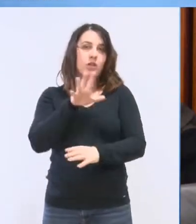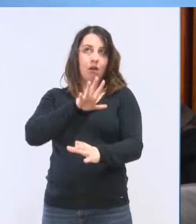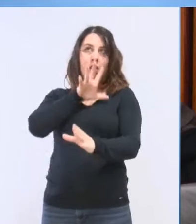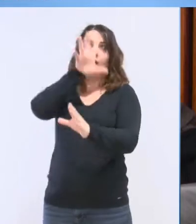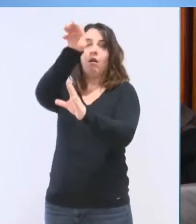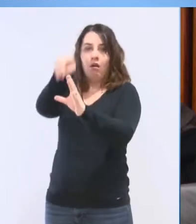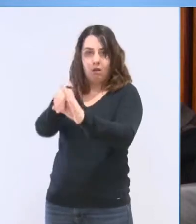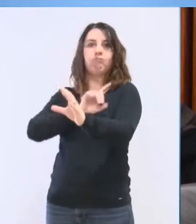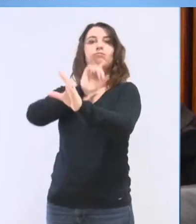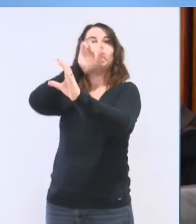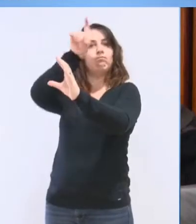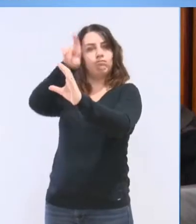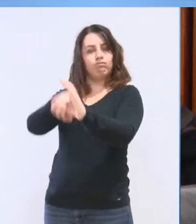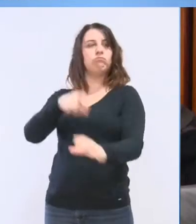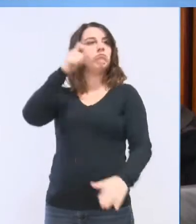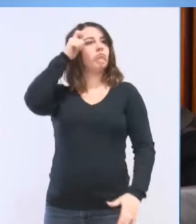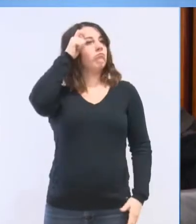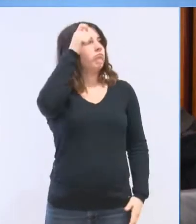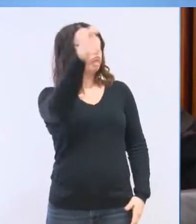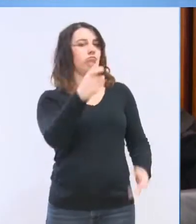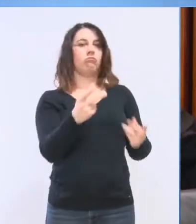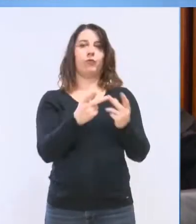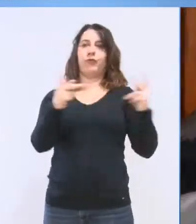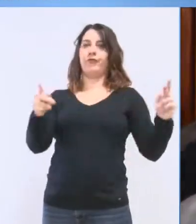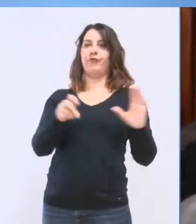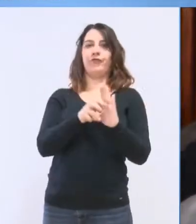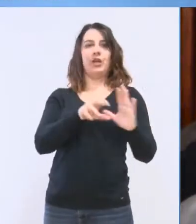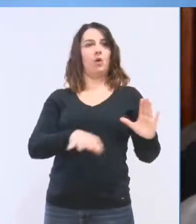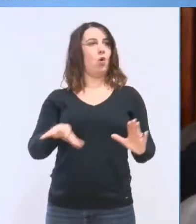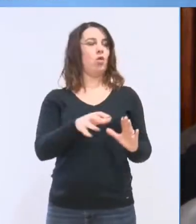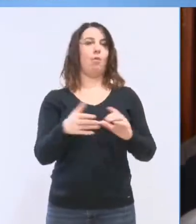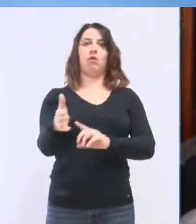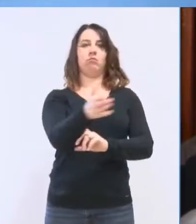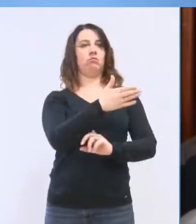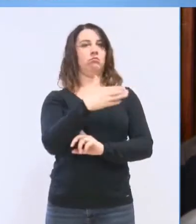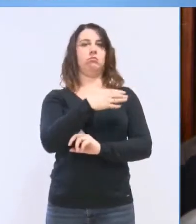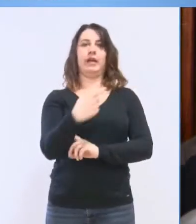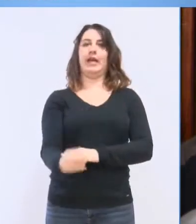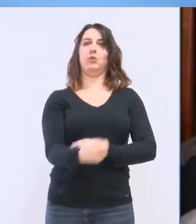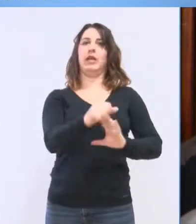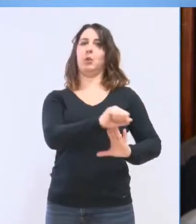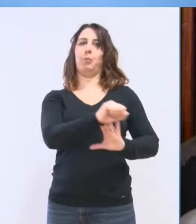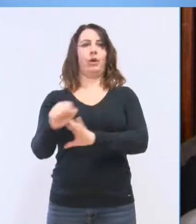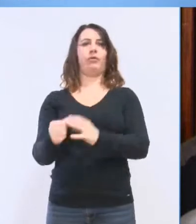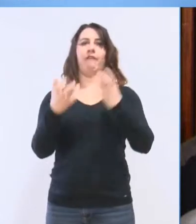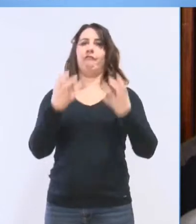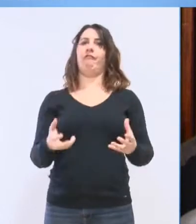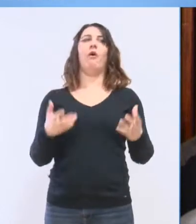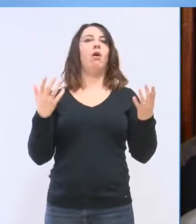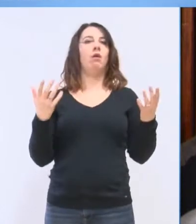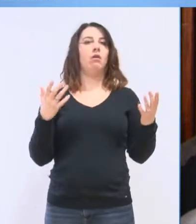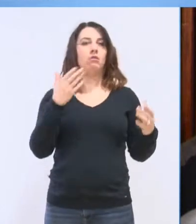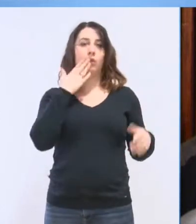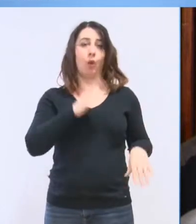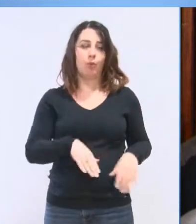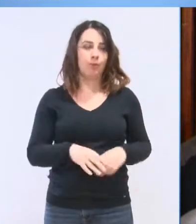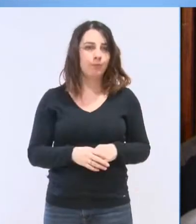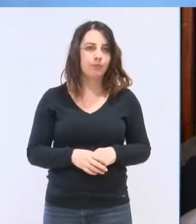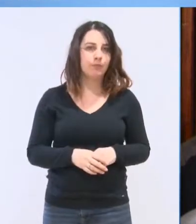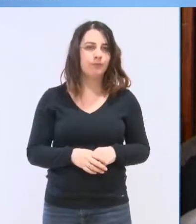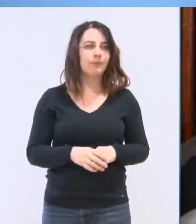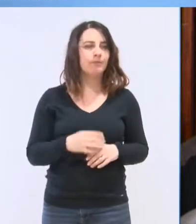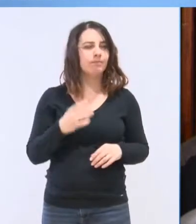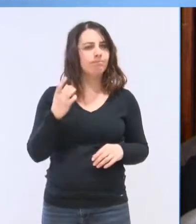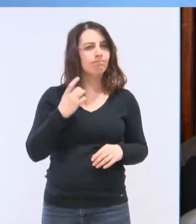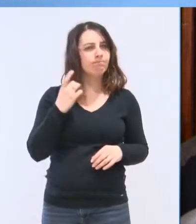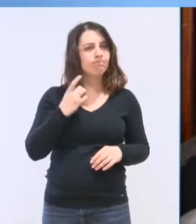semble évidente pour une ville qui annonce faire de l'éducation sa priorité. Tant mieux. Mais alors pourquoi